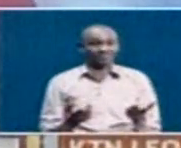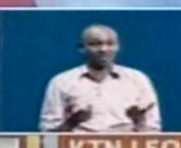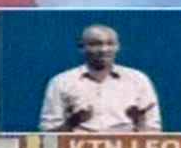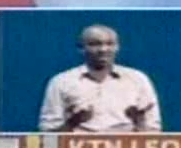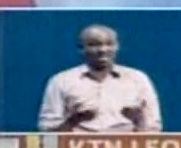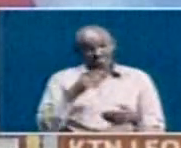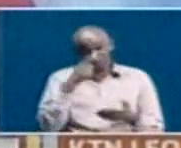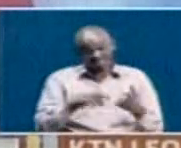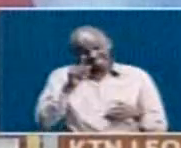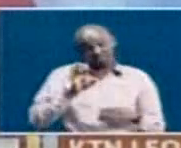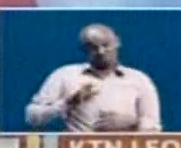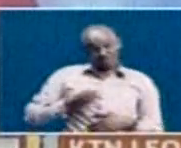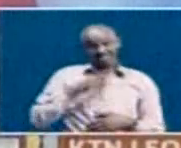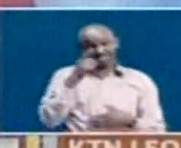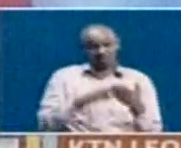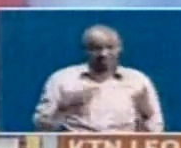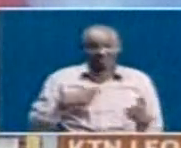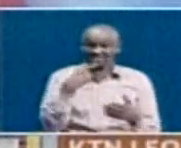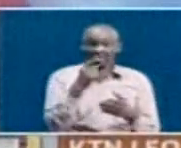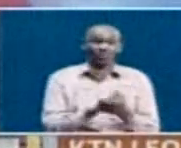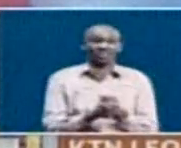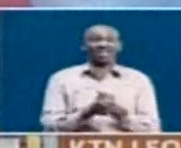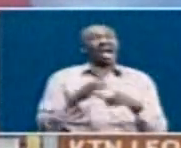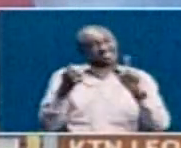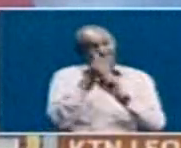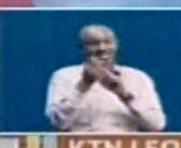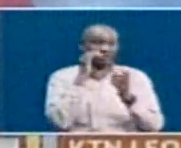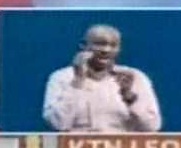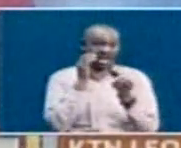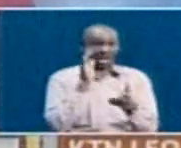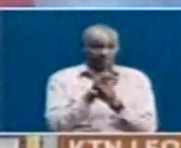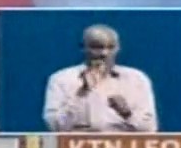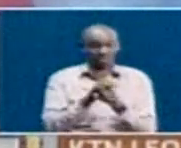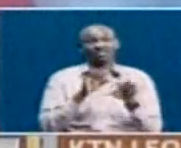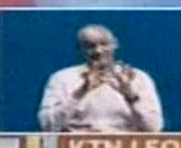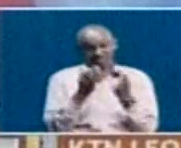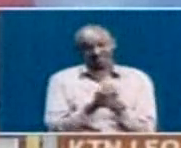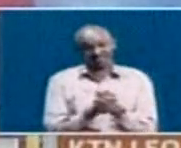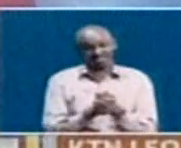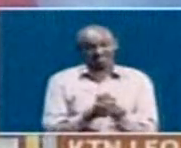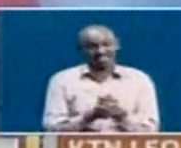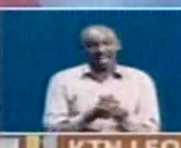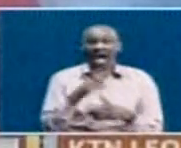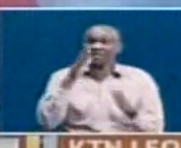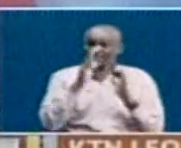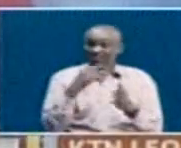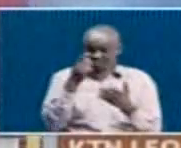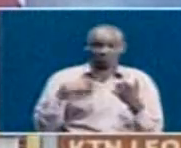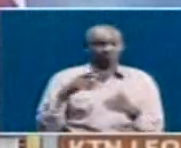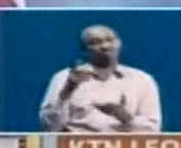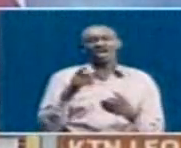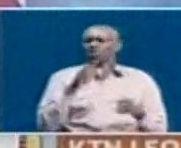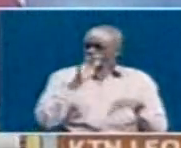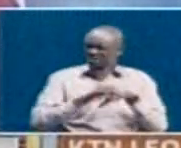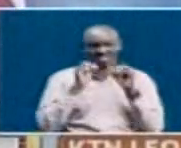atumalkia angali na umalkia licha kupiga hatua za kifamilia. Asante sana. Wellington Nyongesa huyo. Makoyama kupitia mtandao wa Twitter sema sio